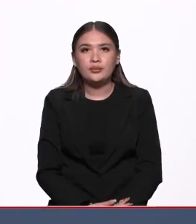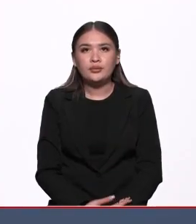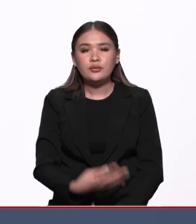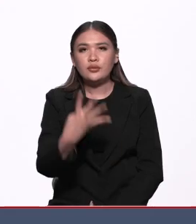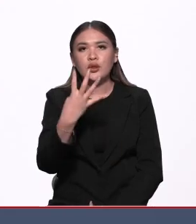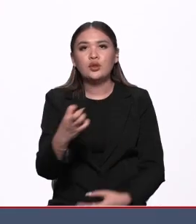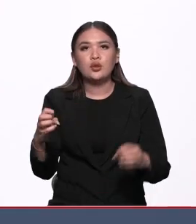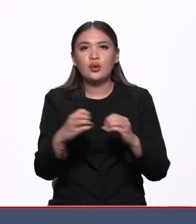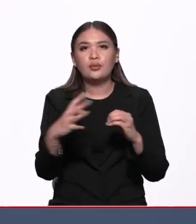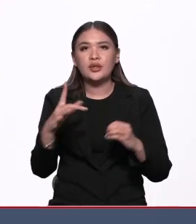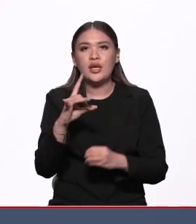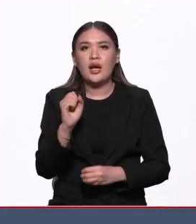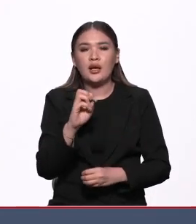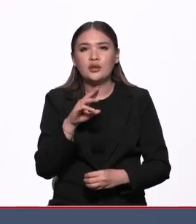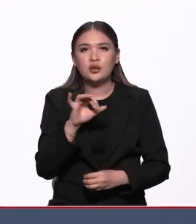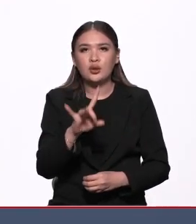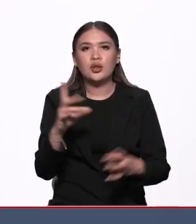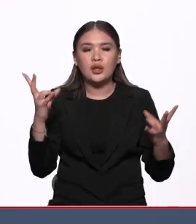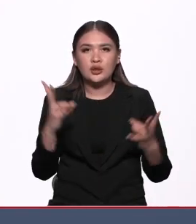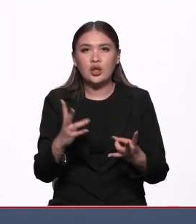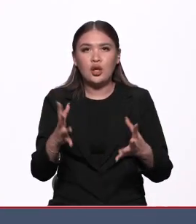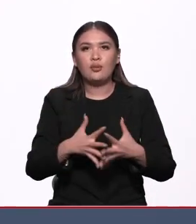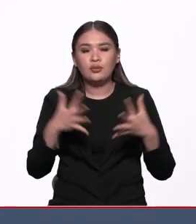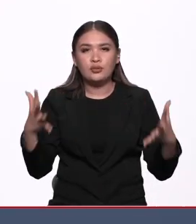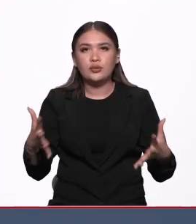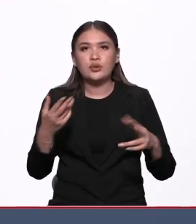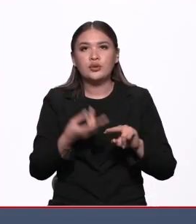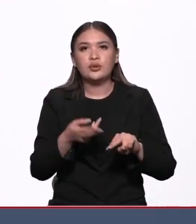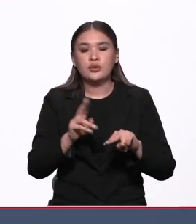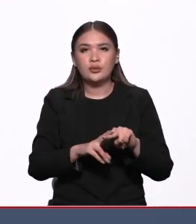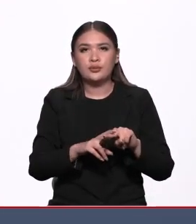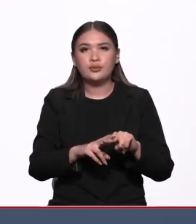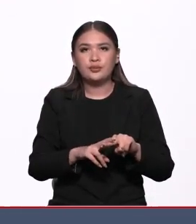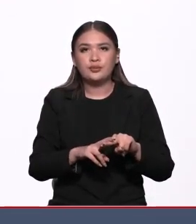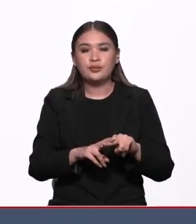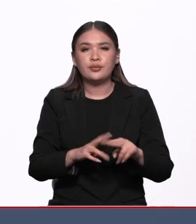415 реактор жұмыс істеп тұр, соның 200-ден астамы су осындай реакторы.